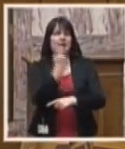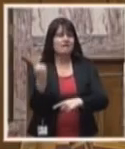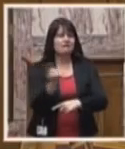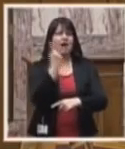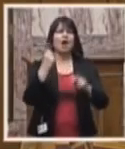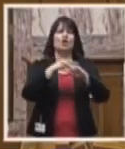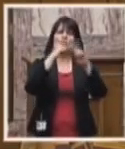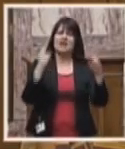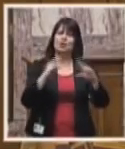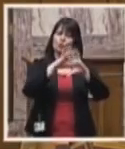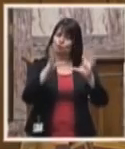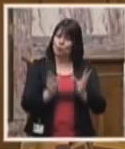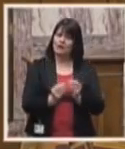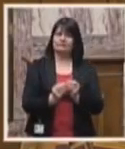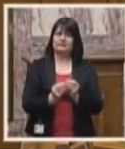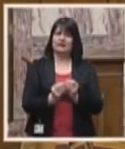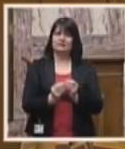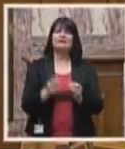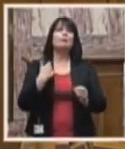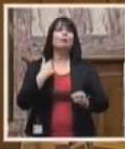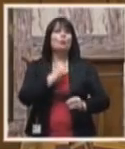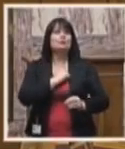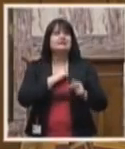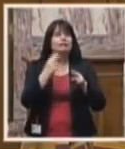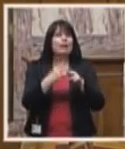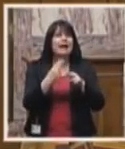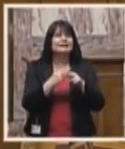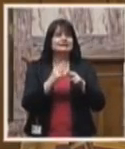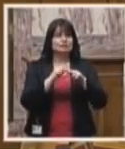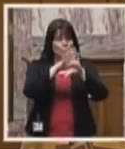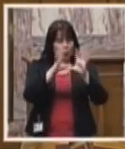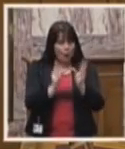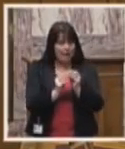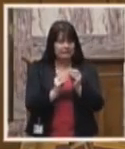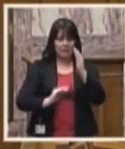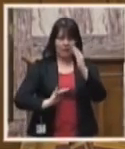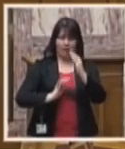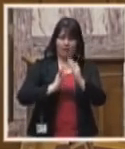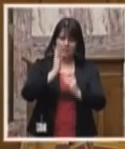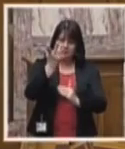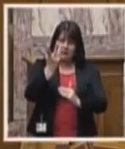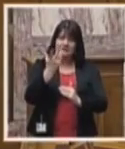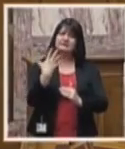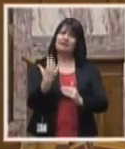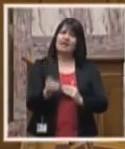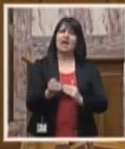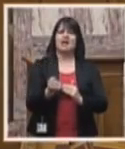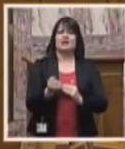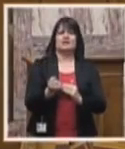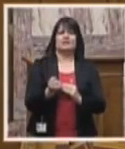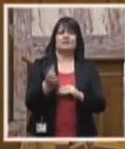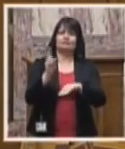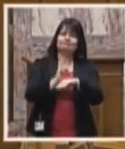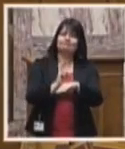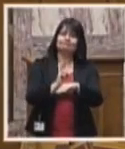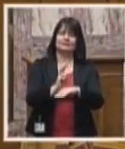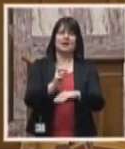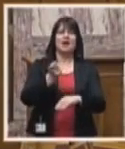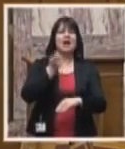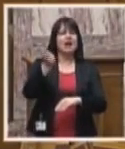ίδιες τις αξίες μας. Είναι αυτή η ανάπτυξη που θα φέρει επίσης και πλεονάσματα, που θα μειώσει το